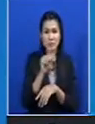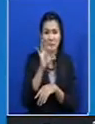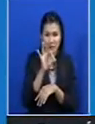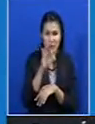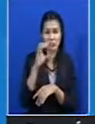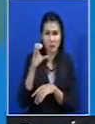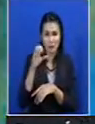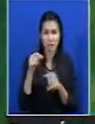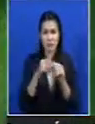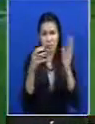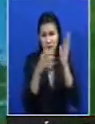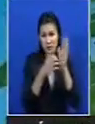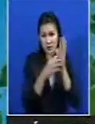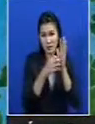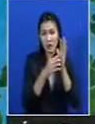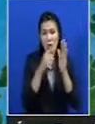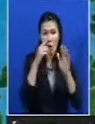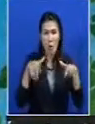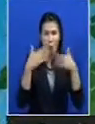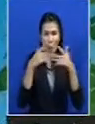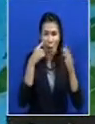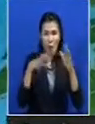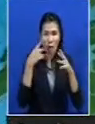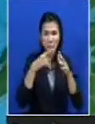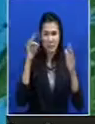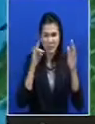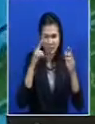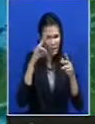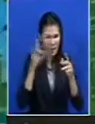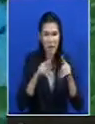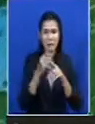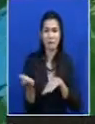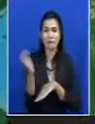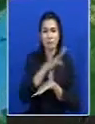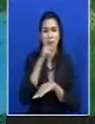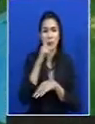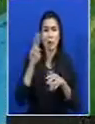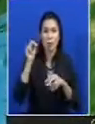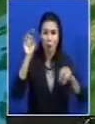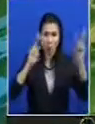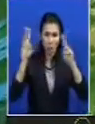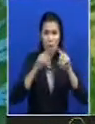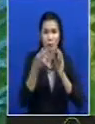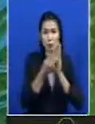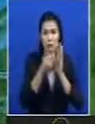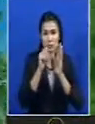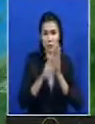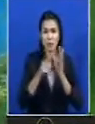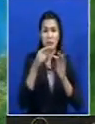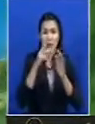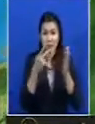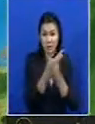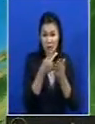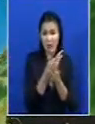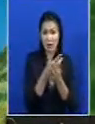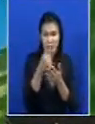าเซลเซียสภาคกลางอากาศร้อนถึงร้อนจัดกับมีฟ้าหลัวในตอนกลางวันนะครับโดยเฉพาะนครสวรรค์อุทัยธานีกาญจนบุรีครับอุณหภู